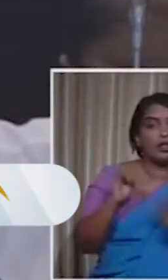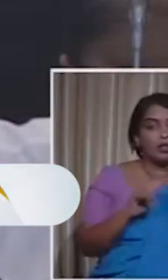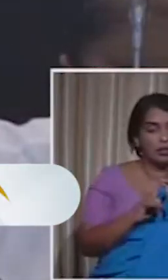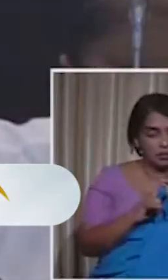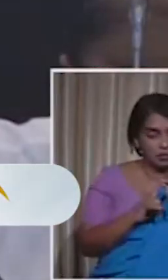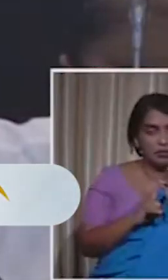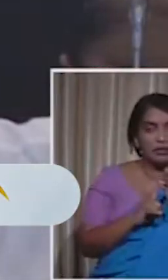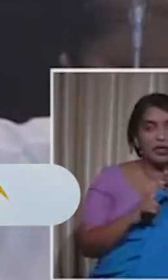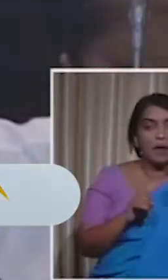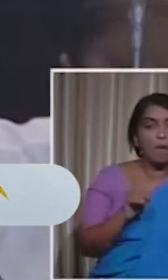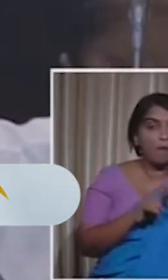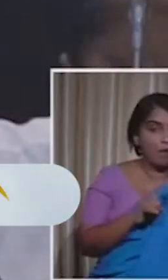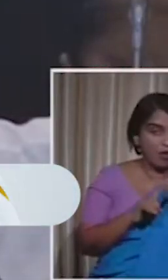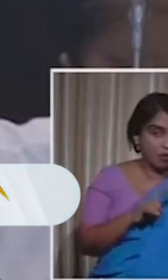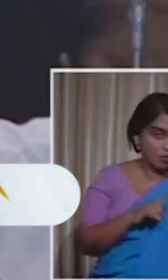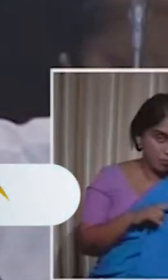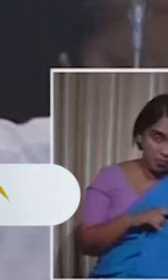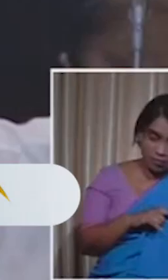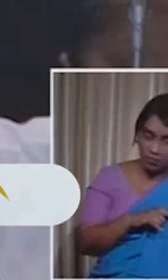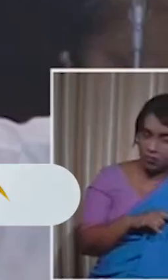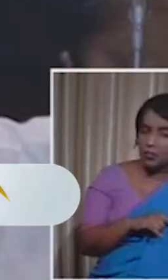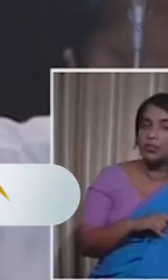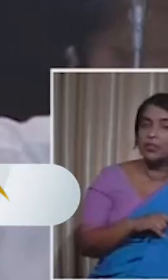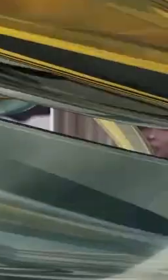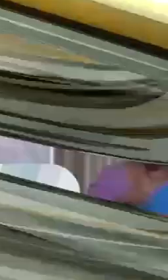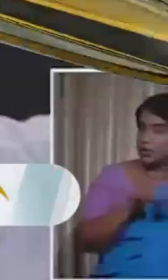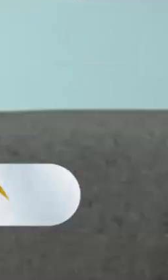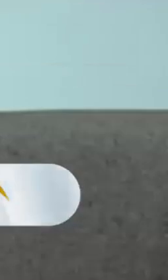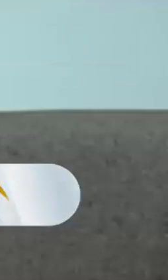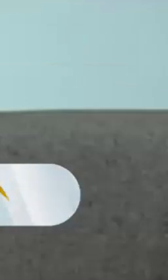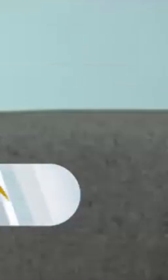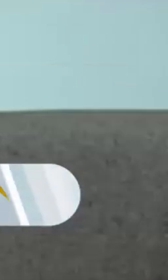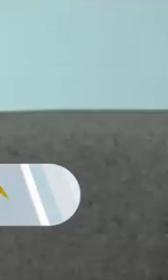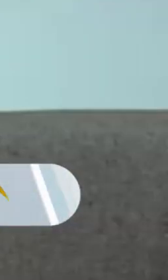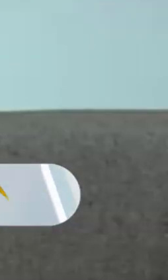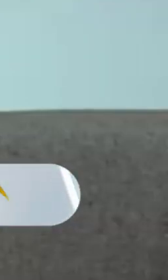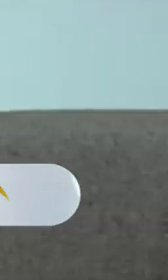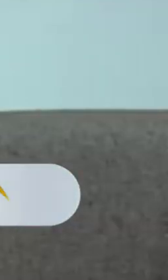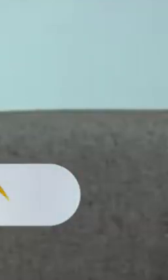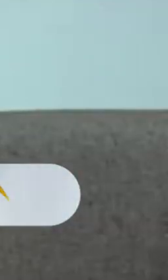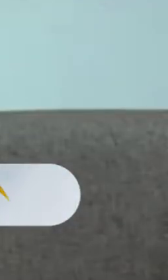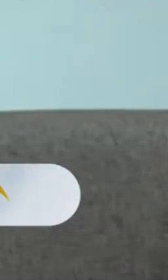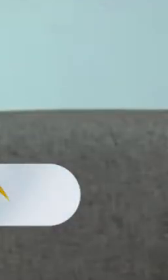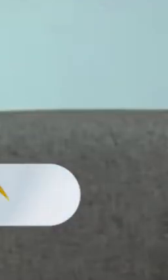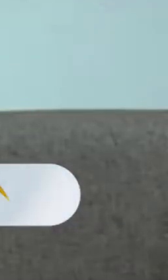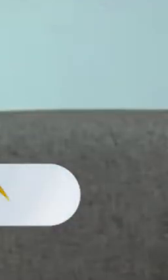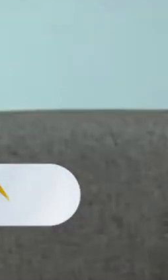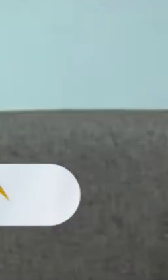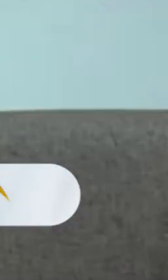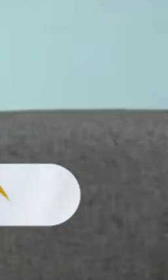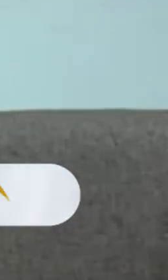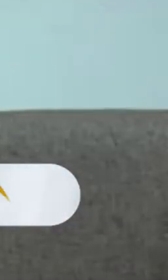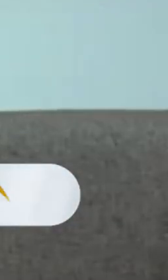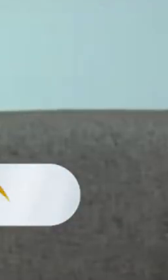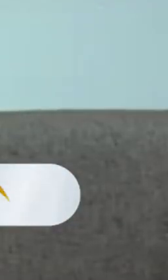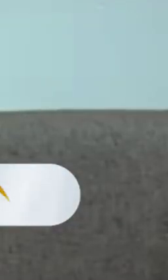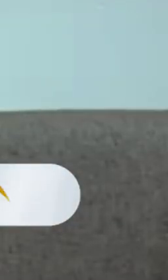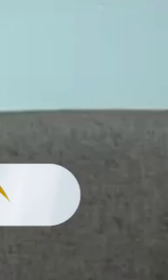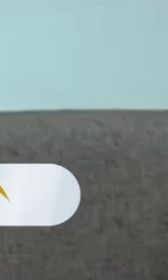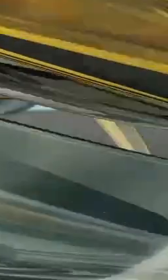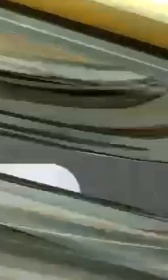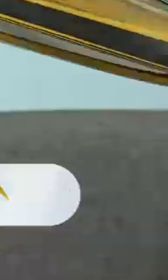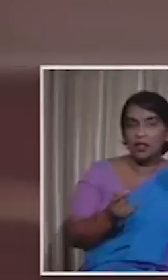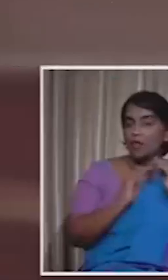தயார், ஆனால் பயங்கரவாதத்தை ஏற்க மாட்டோம், பிரதமரின் அறிவிப்பு. புதிய அரசாங்கத்தில் அமைச்சராக பதவியேற்கப் போவதில்லை, கர்சடி